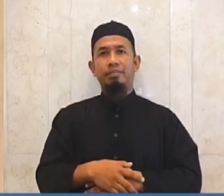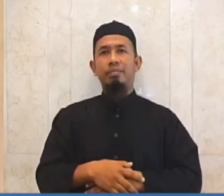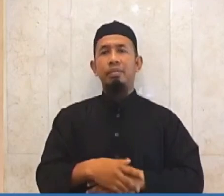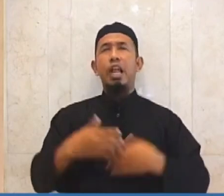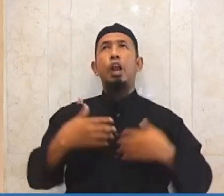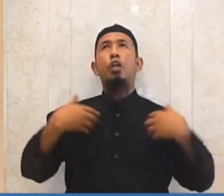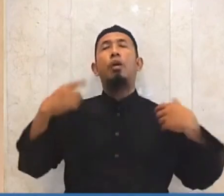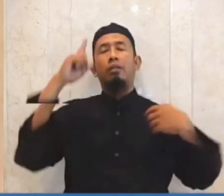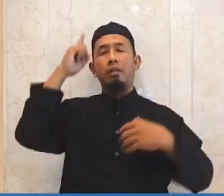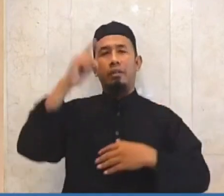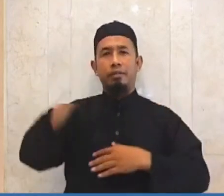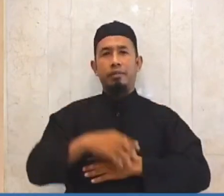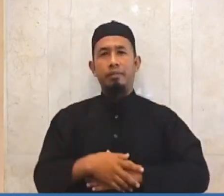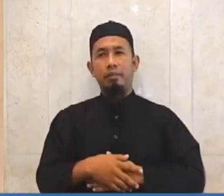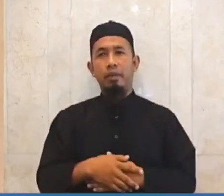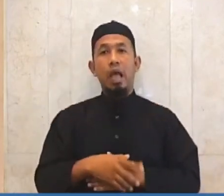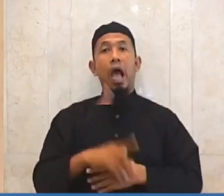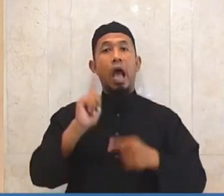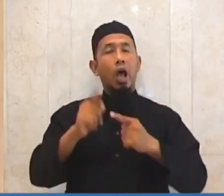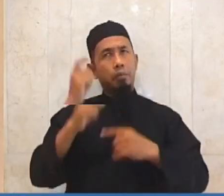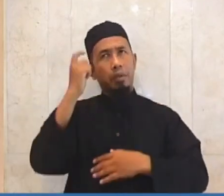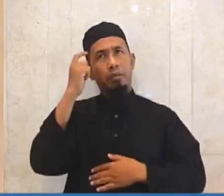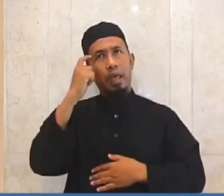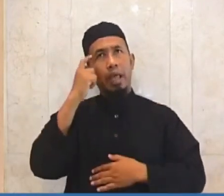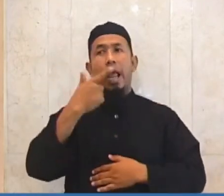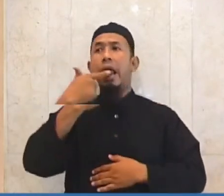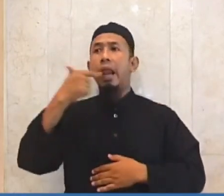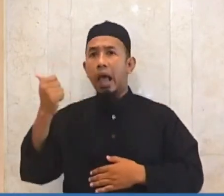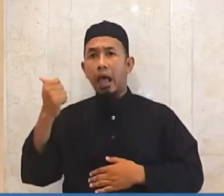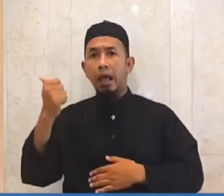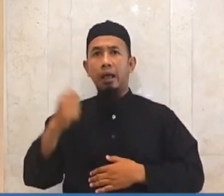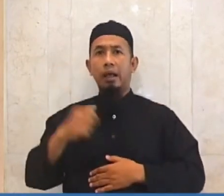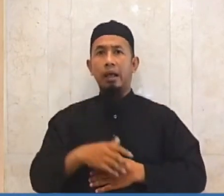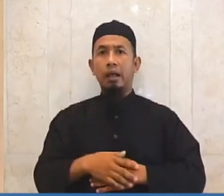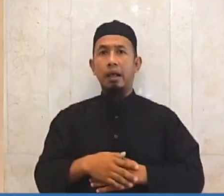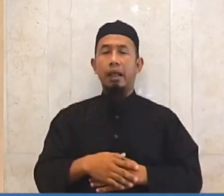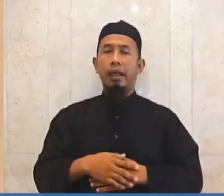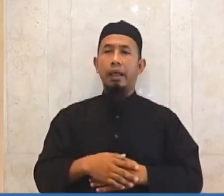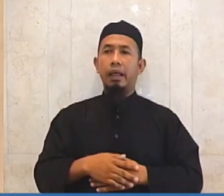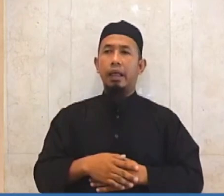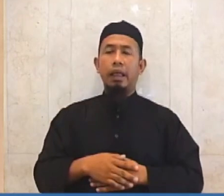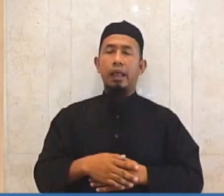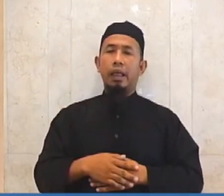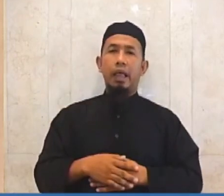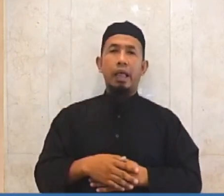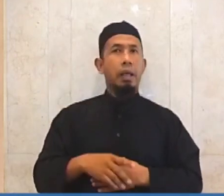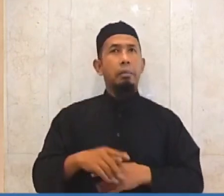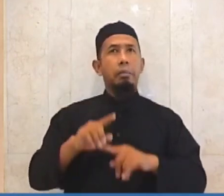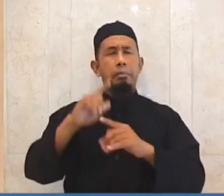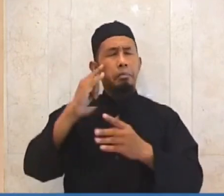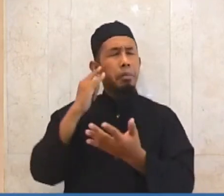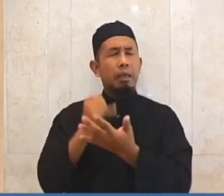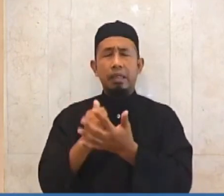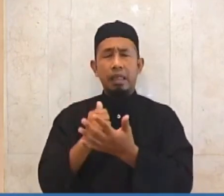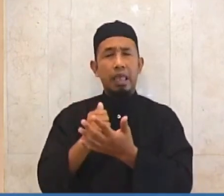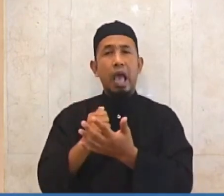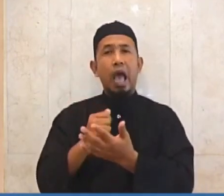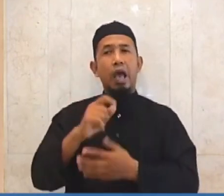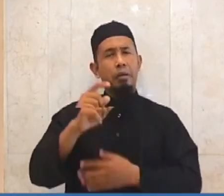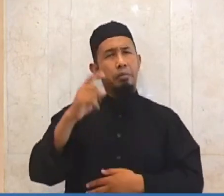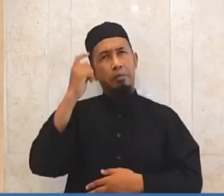tentang kenyamanan tentang keenakan tentu mereka akan berpikir hidup di tengah-tengah